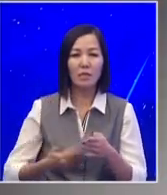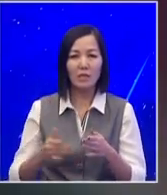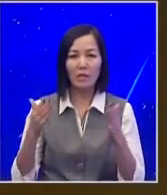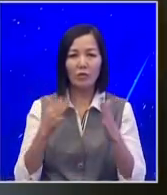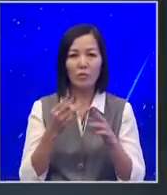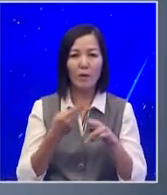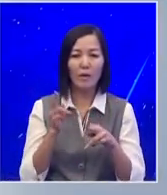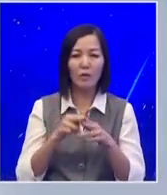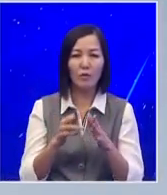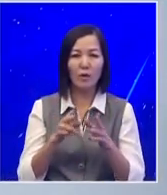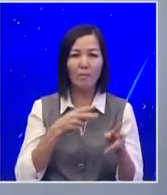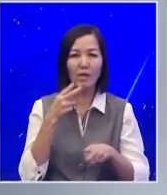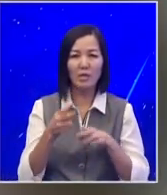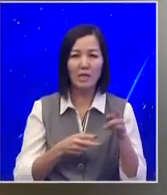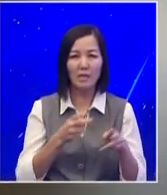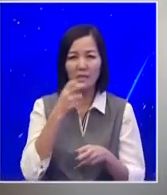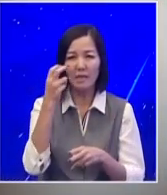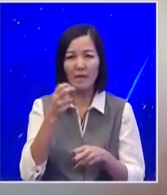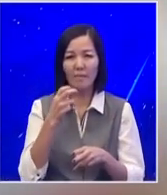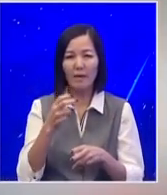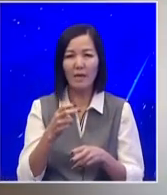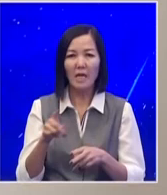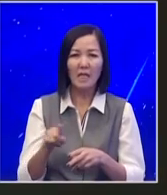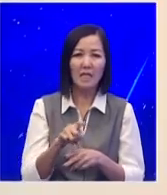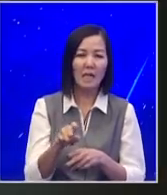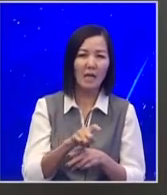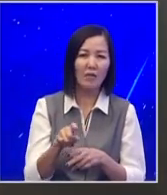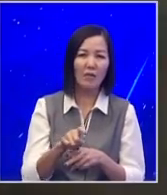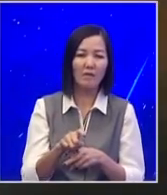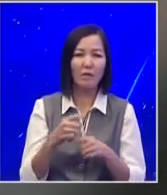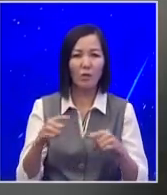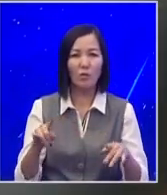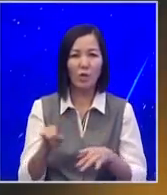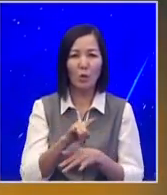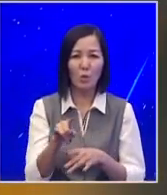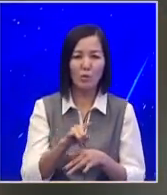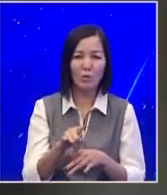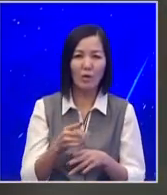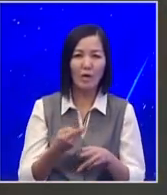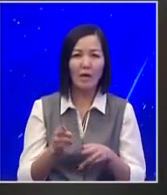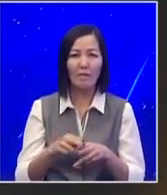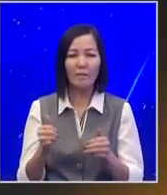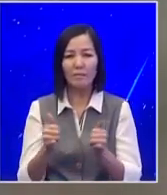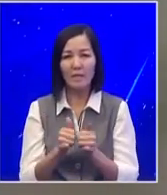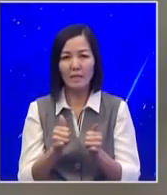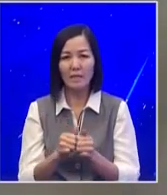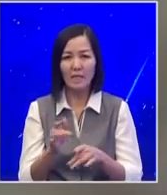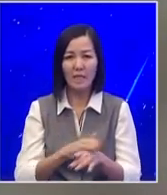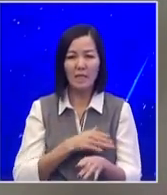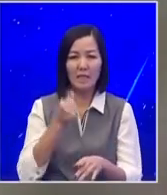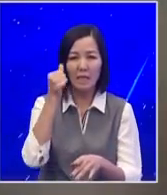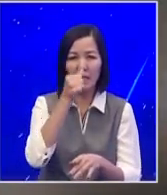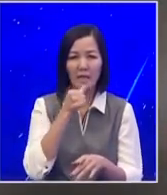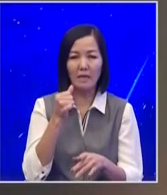дома, которые пожаловались на неприятный запах тараканов и грызунов. А все потому, что сосед на протяжении нескольких